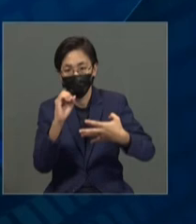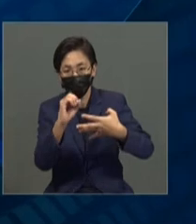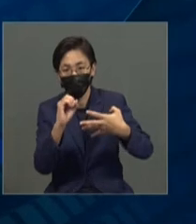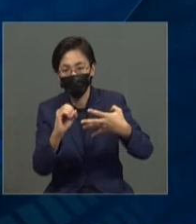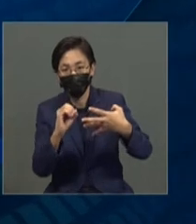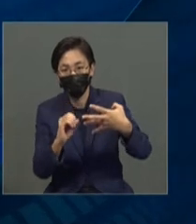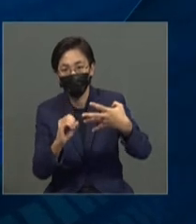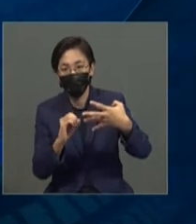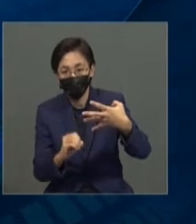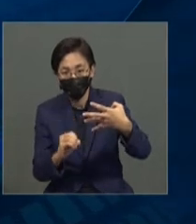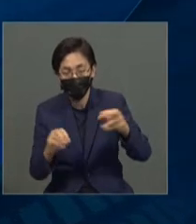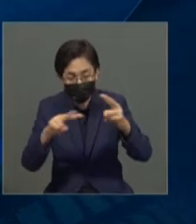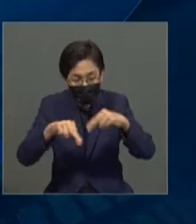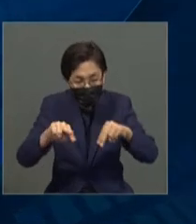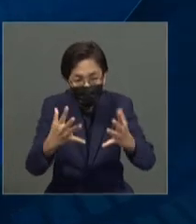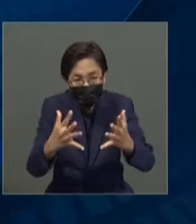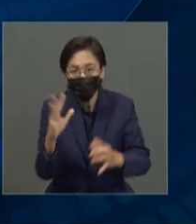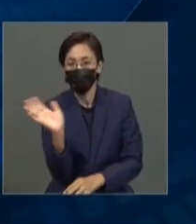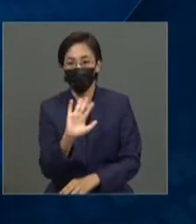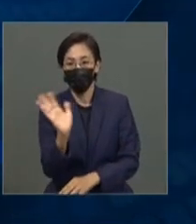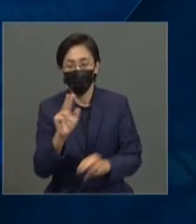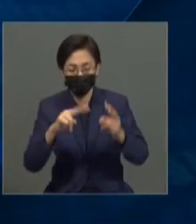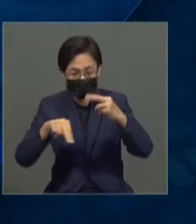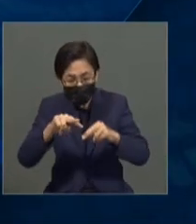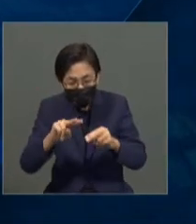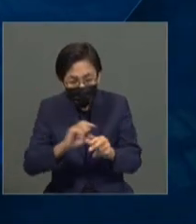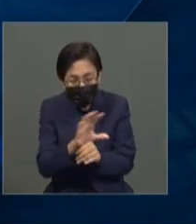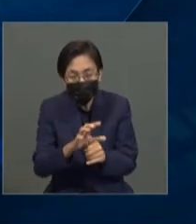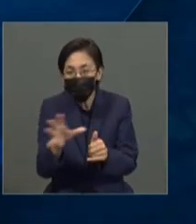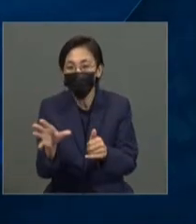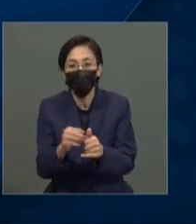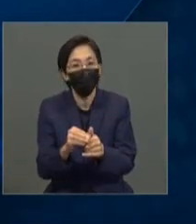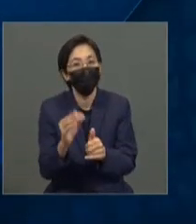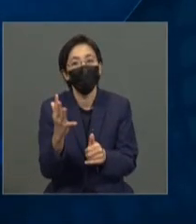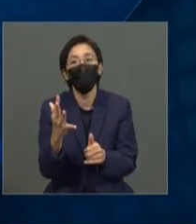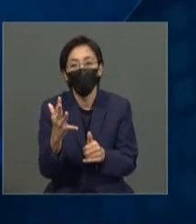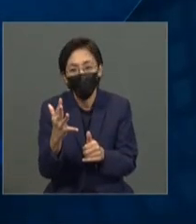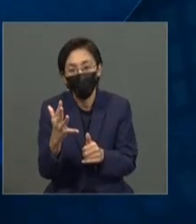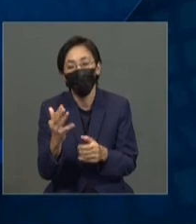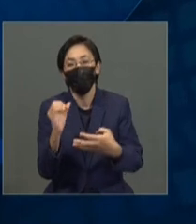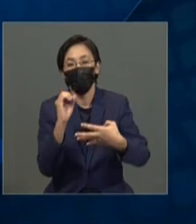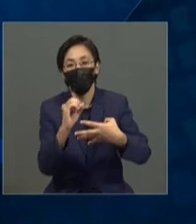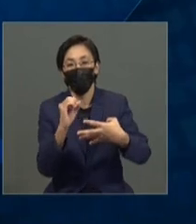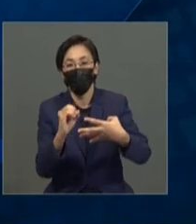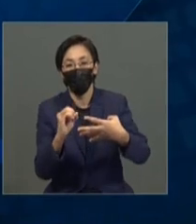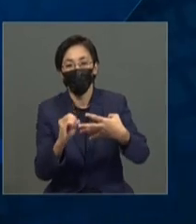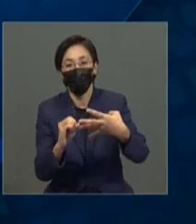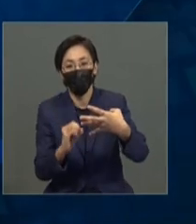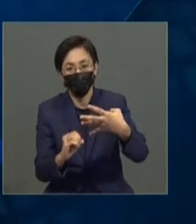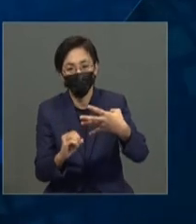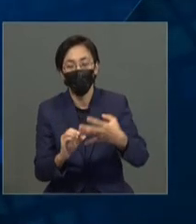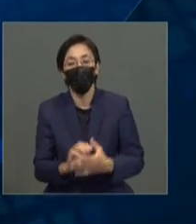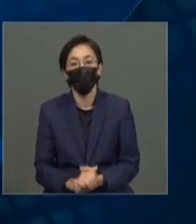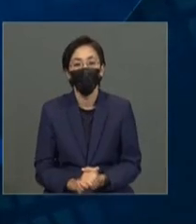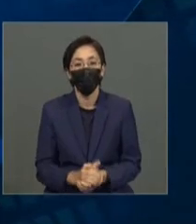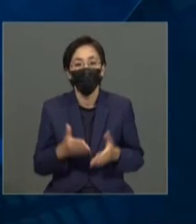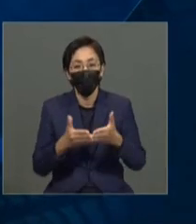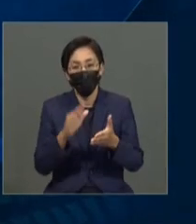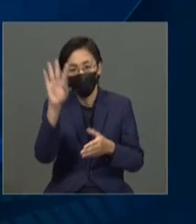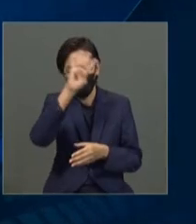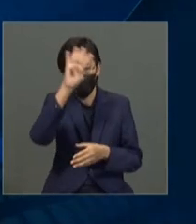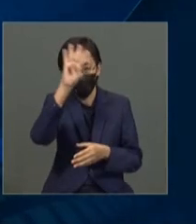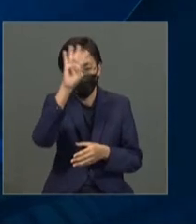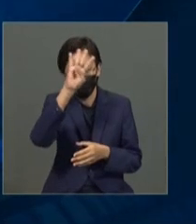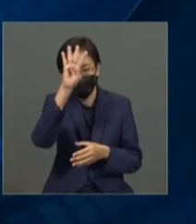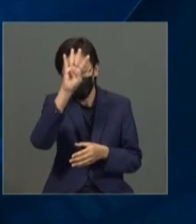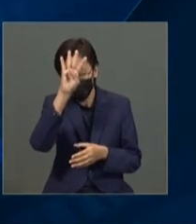ม่ได้หมายความว่าไม่ตรวจนะคะคือตรวจแต่ไม่มีรายงานผู้ติดเชื้ออย่างนี้เป็นต้นนะคะคลองเตยที่ผ่านม